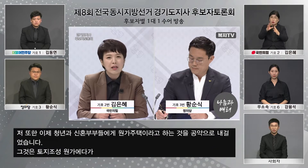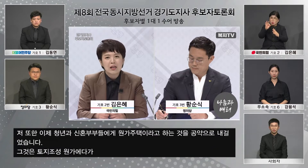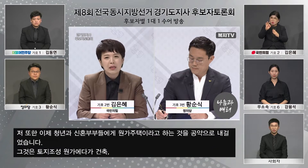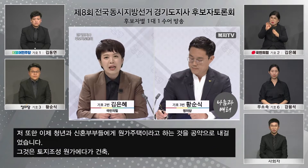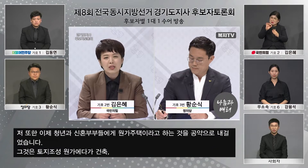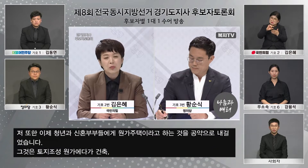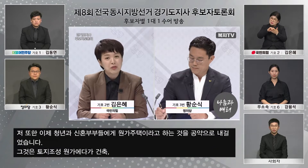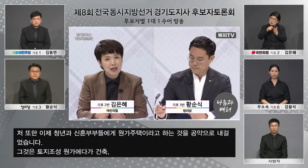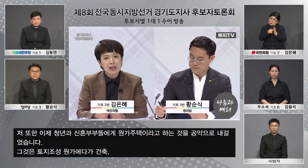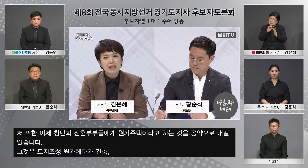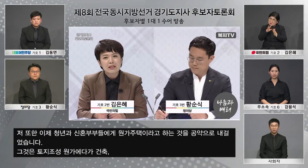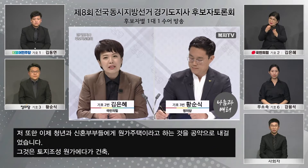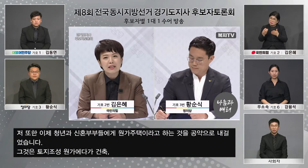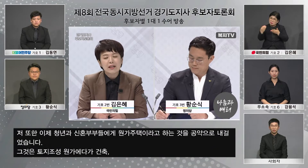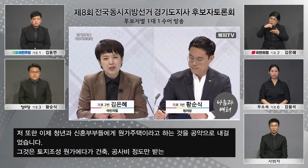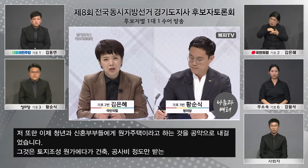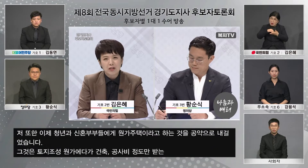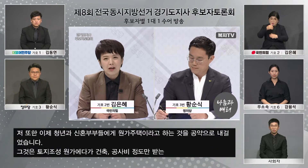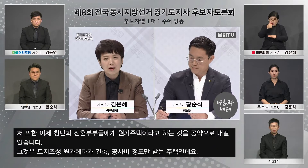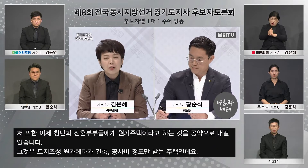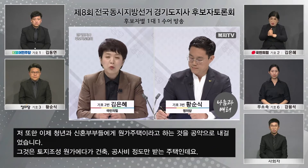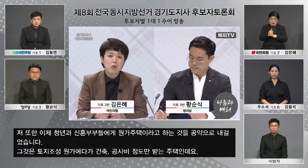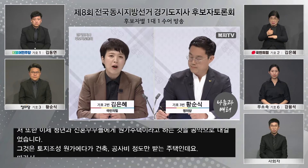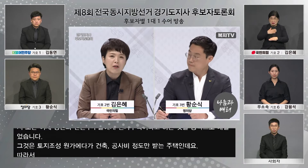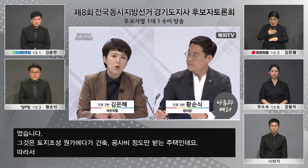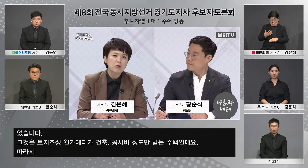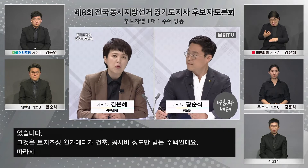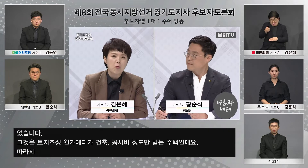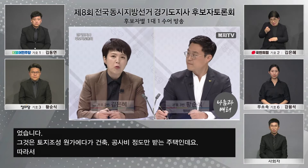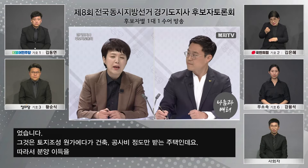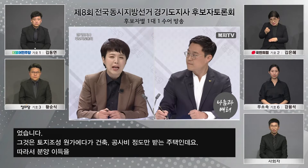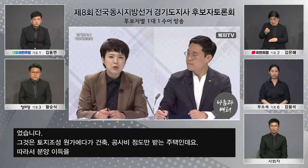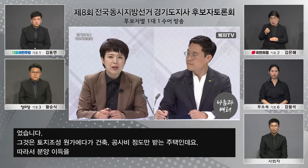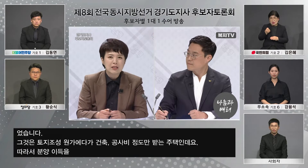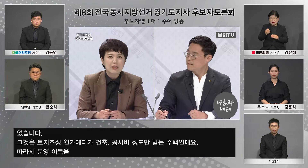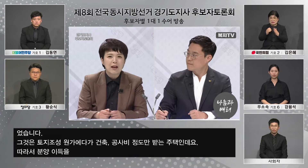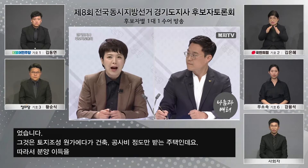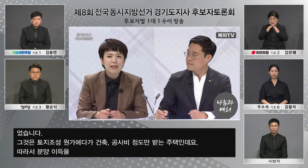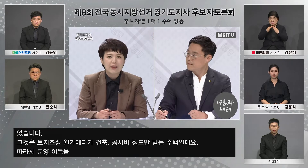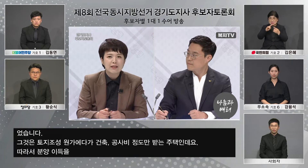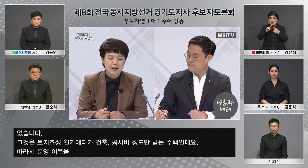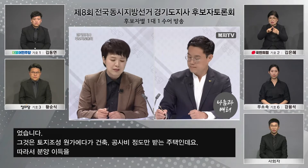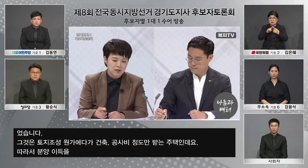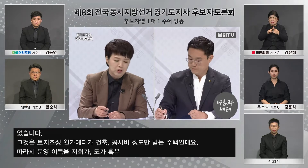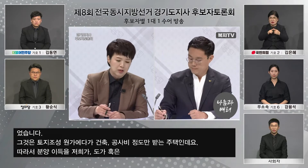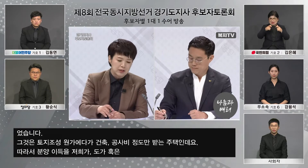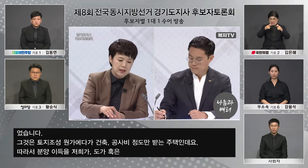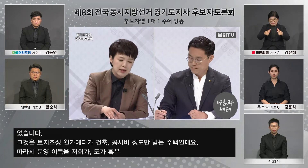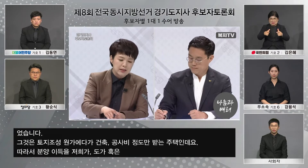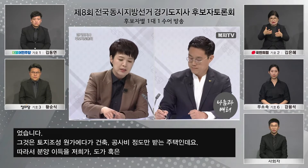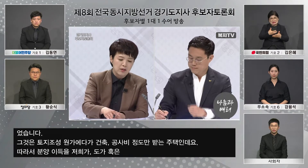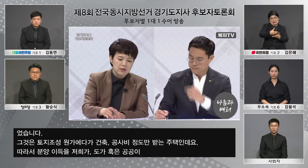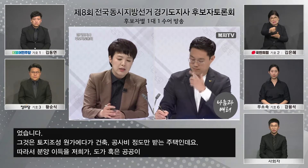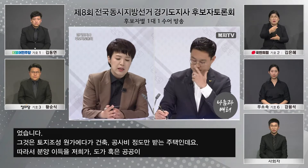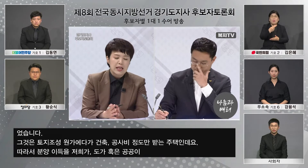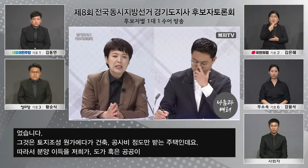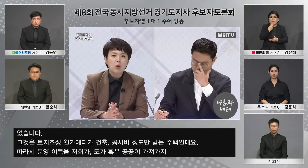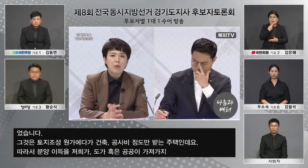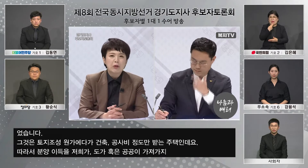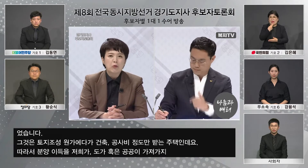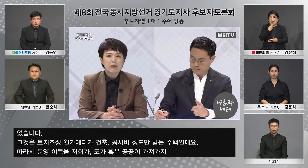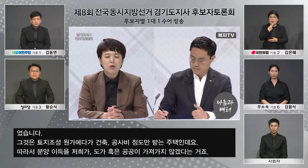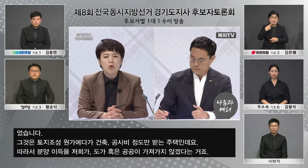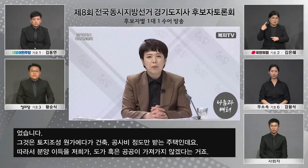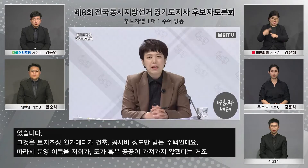주택인데요. 따라서 분양 이득을 저희가 도가 혹은 공공이 가져가지 않겠다는 거죠. 그래서